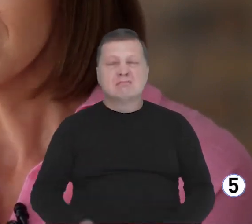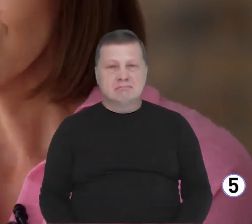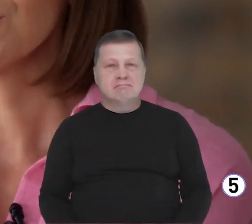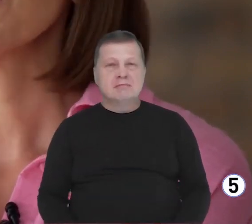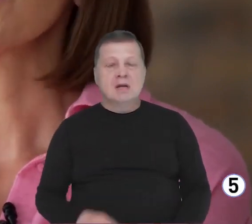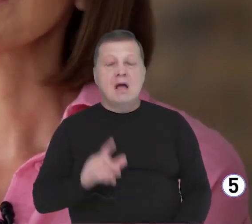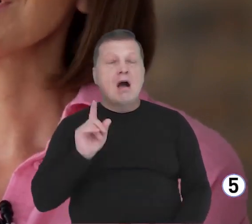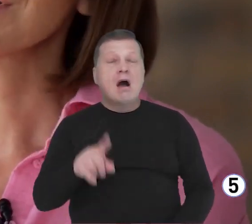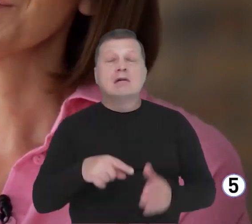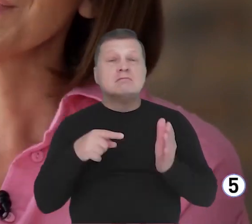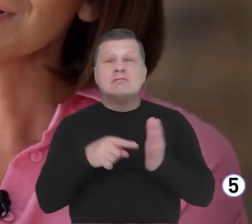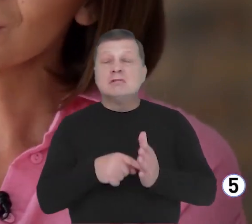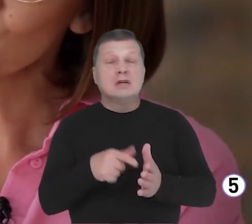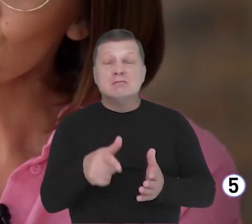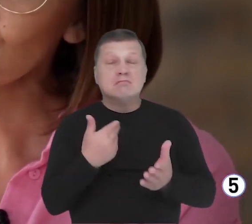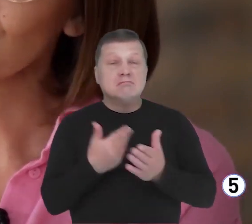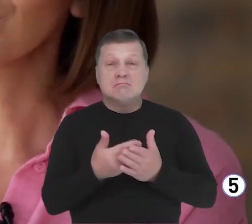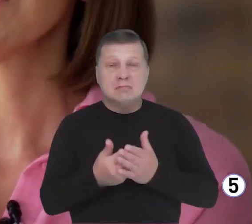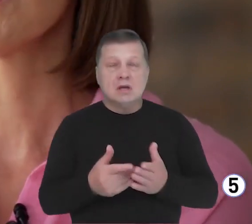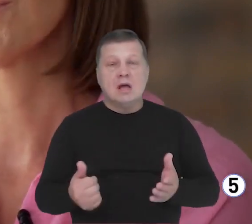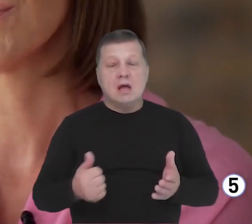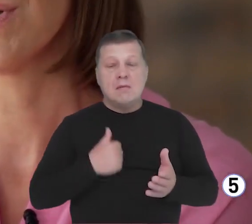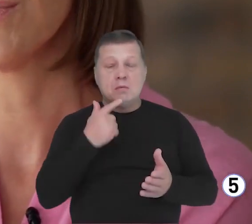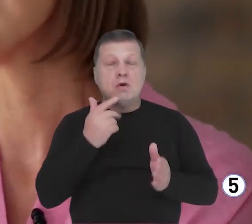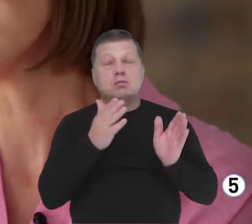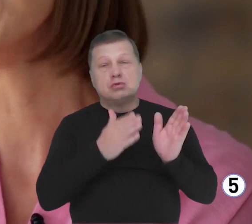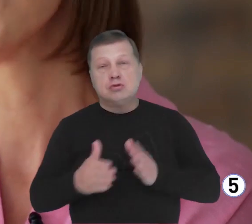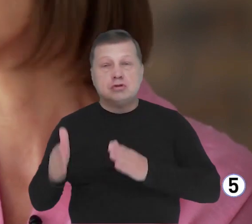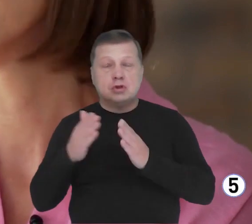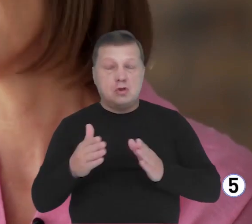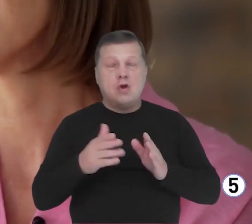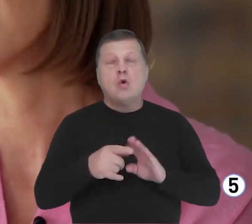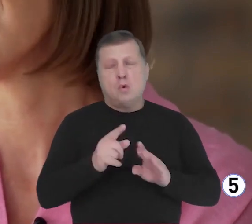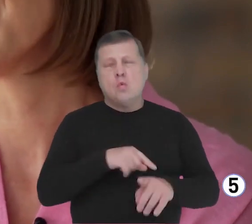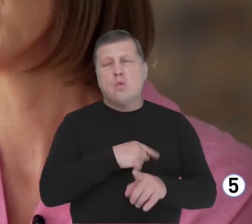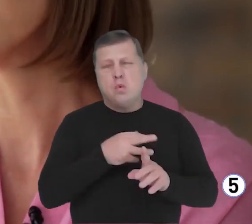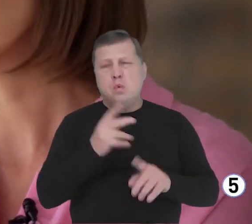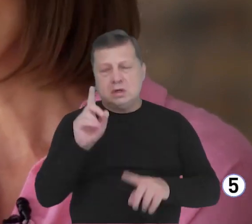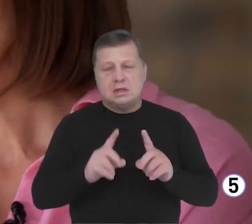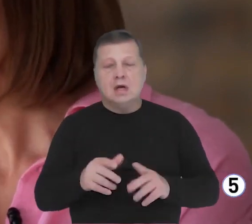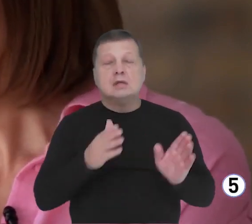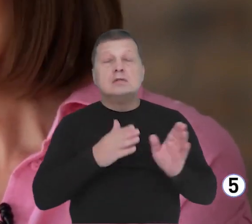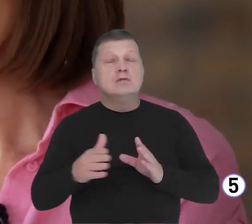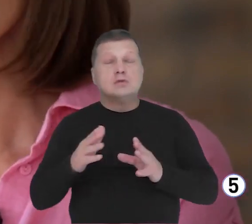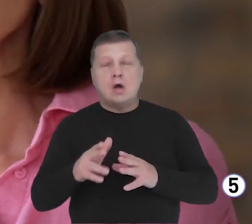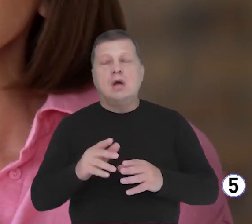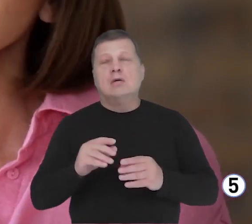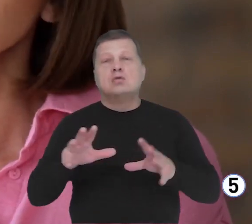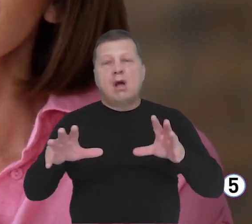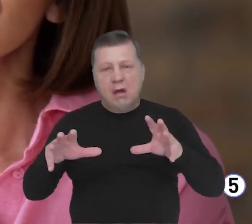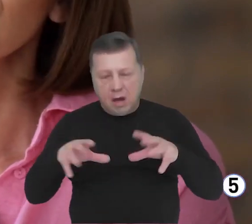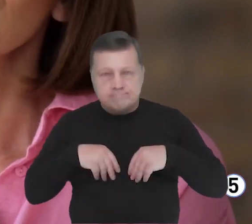A cały ten proces ma na celu przygotować go do tego, i czasami jest to długa droga, do